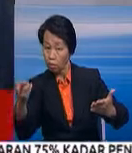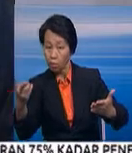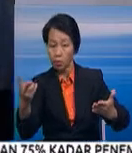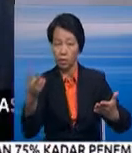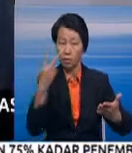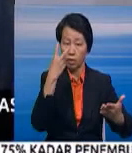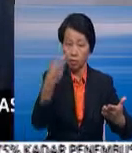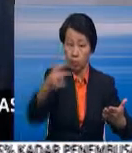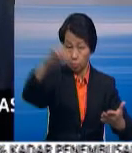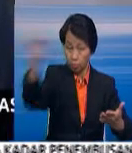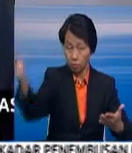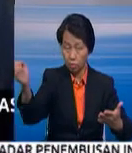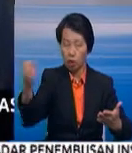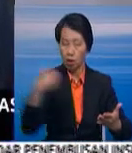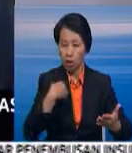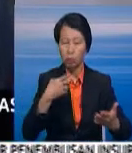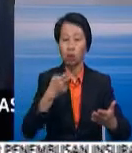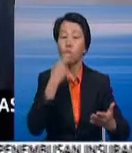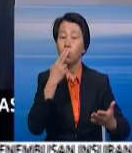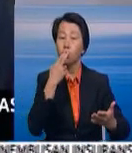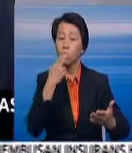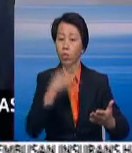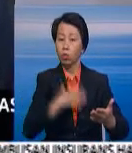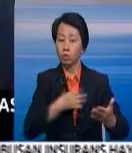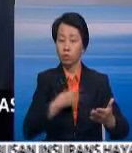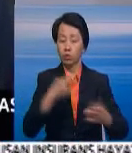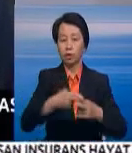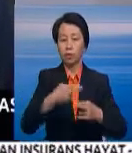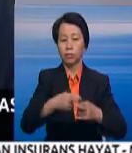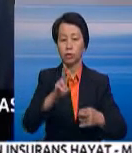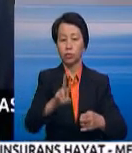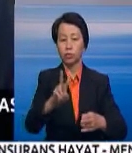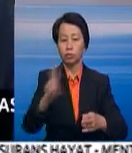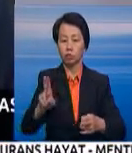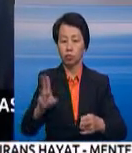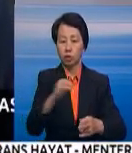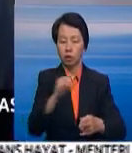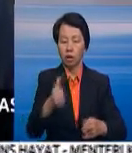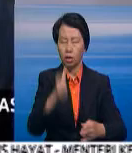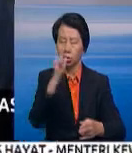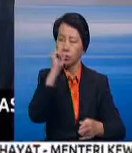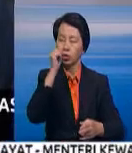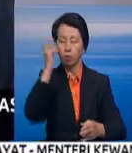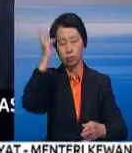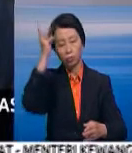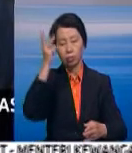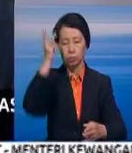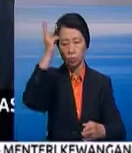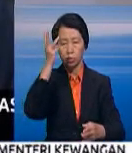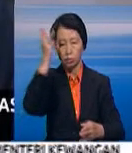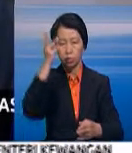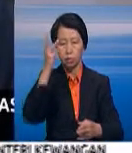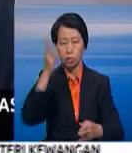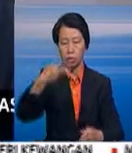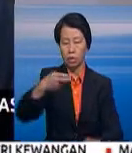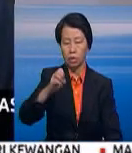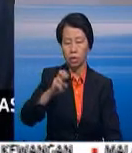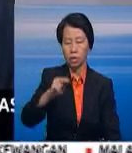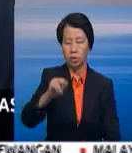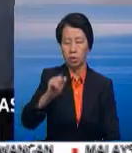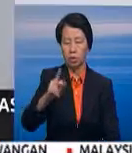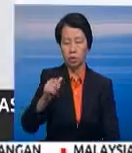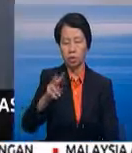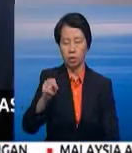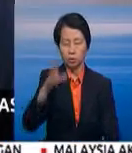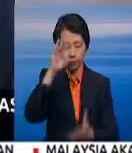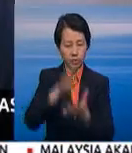dimuatkan dengan rokok putih jenama U2 dan minuman keras jenama Heineken yang dipercayai belum lulus